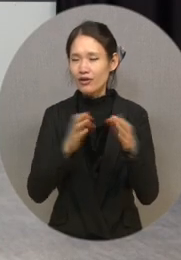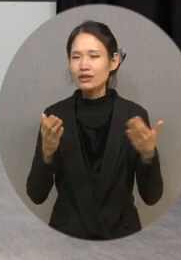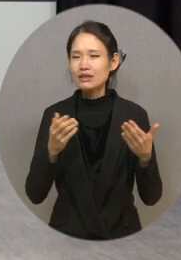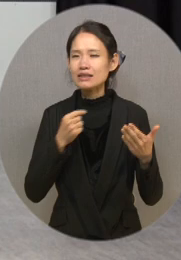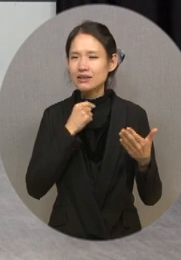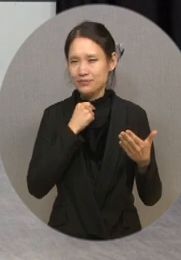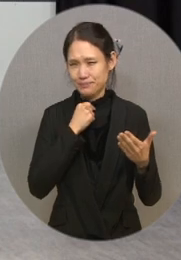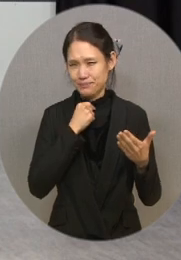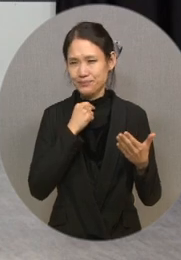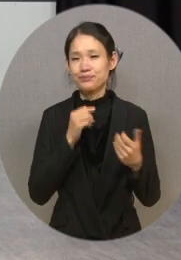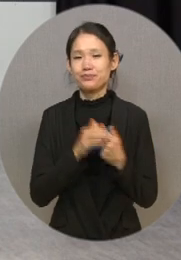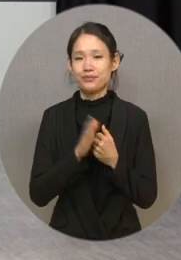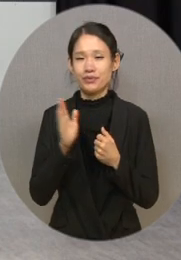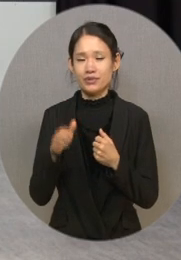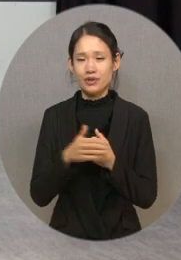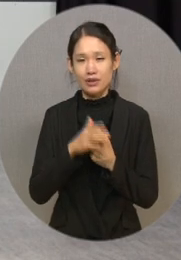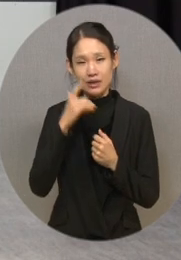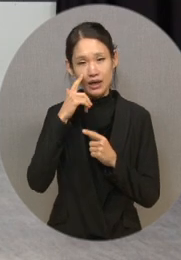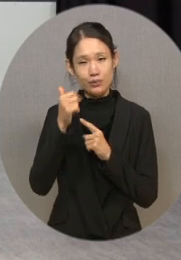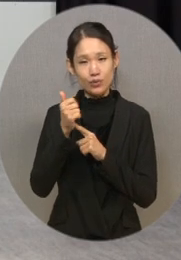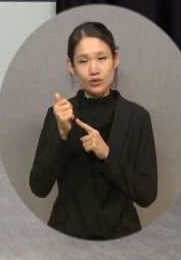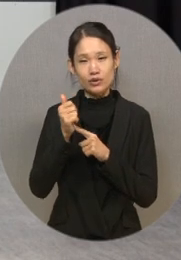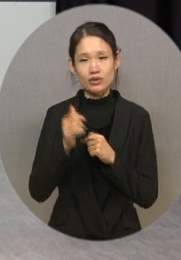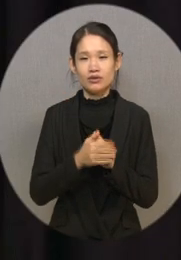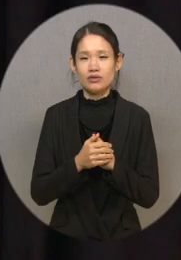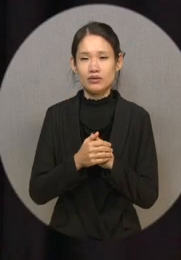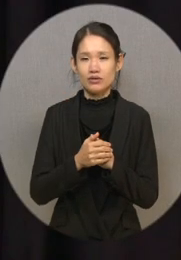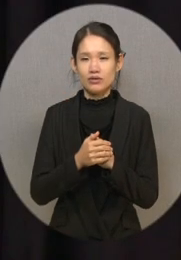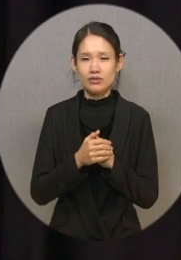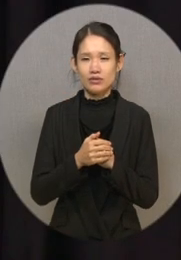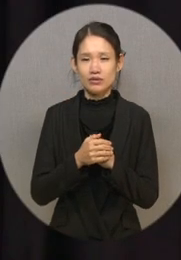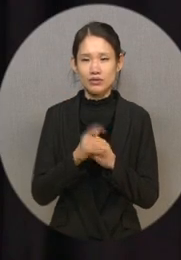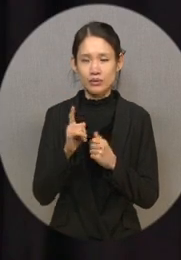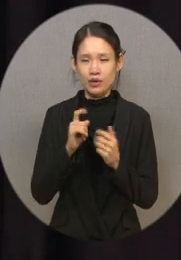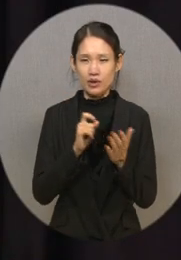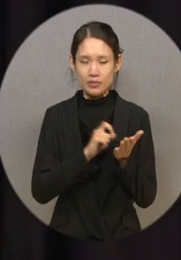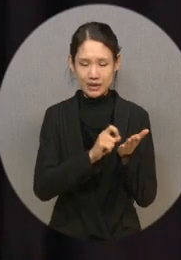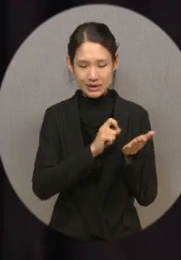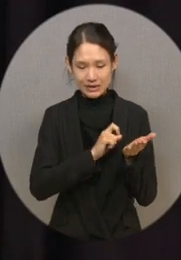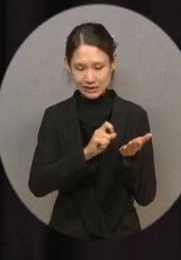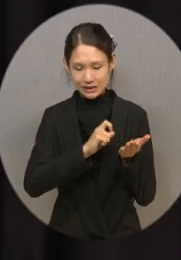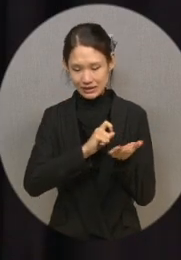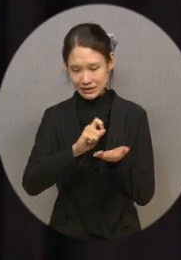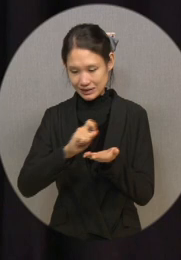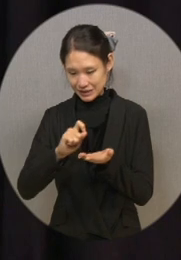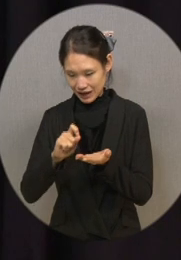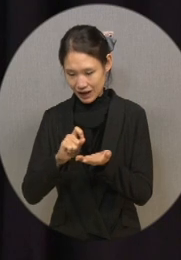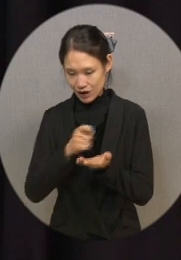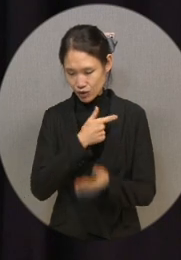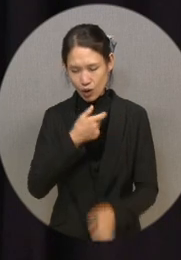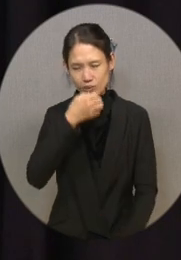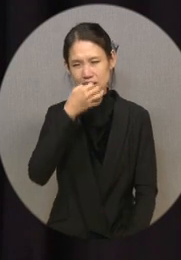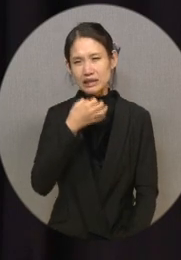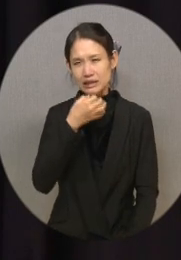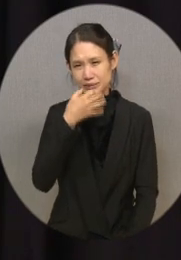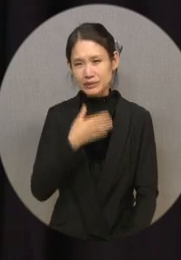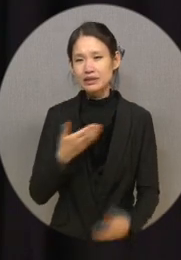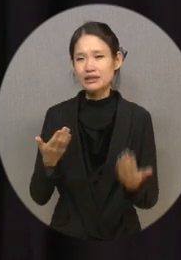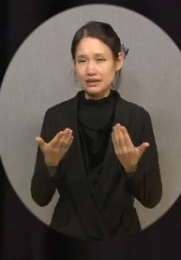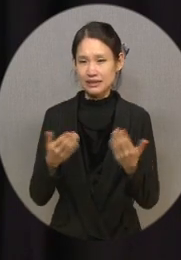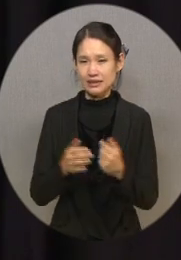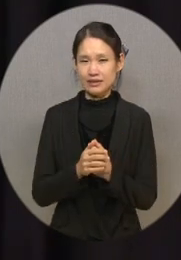아, 그랬더니 이제 아버님께서 그 당시는 기자가 상당히 힘든 직종이었고 그렇죠.